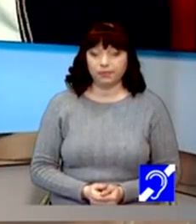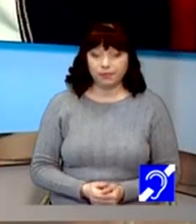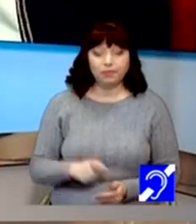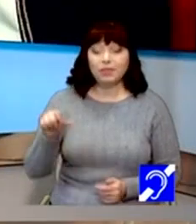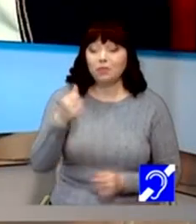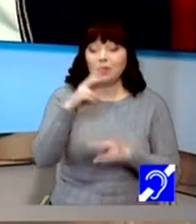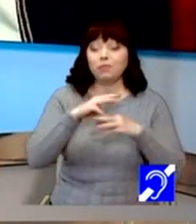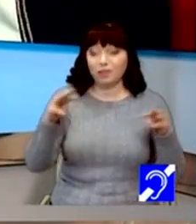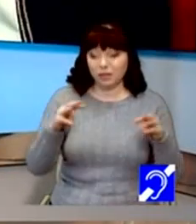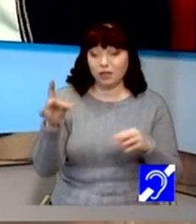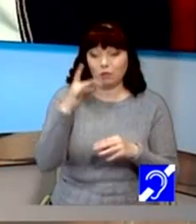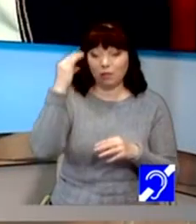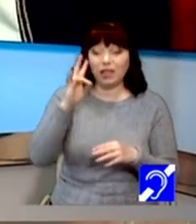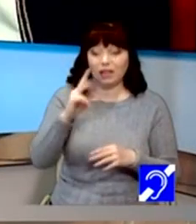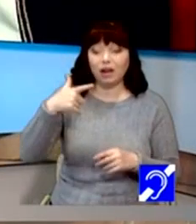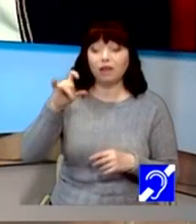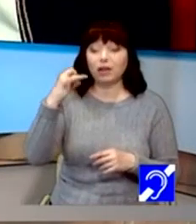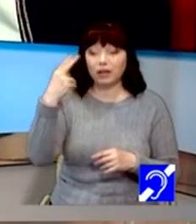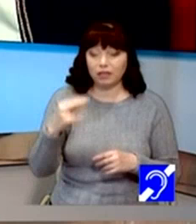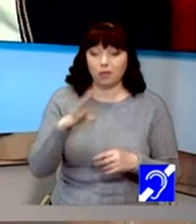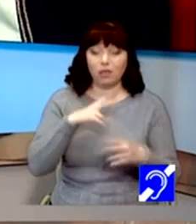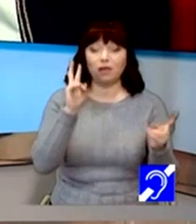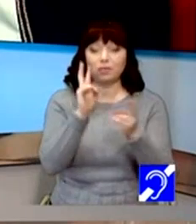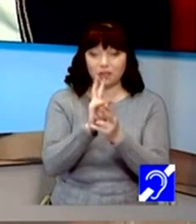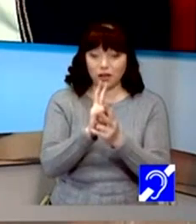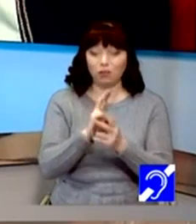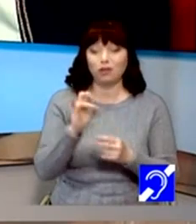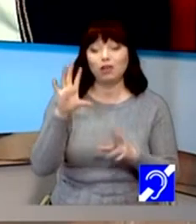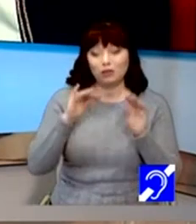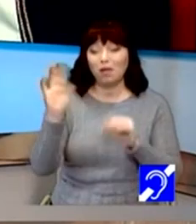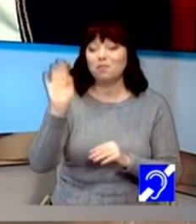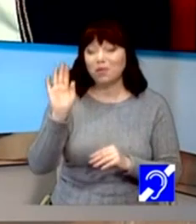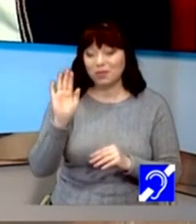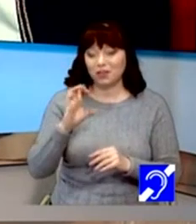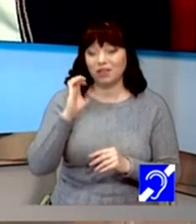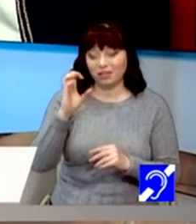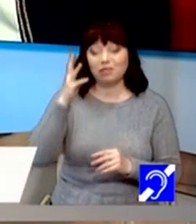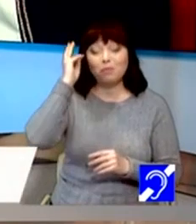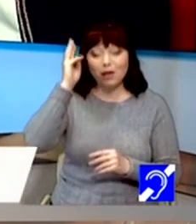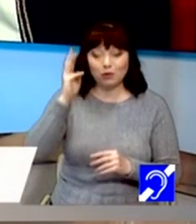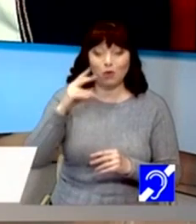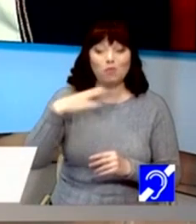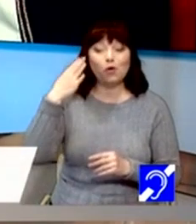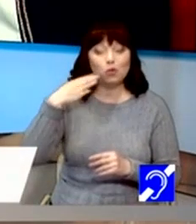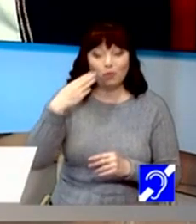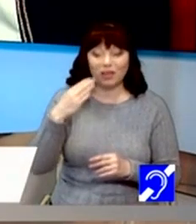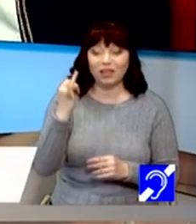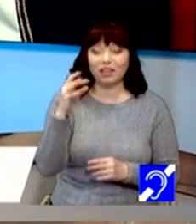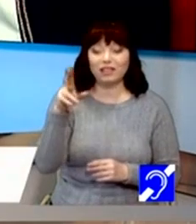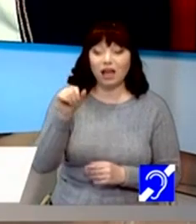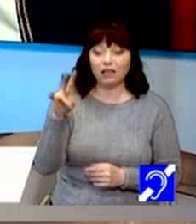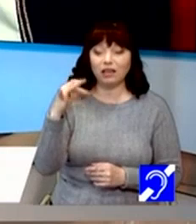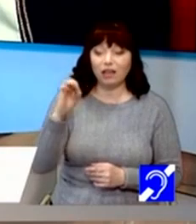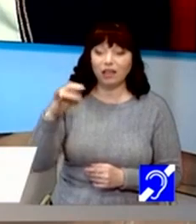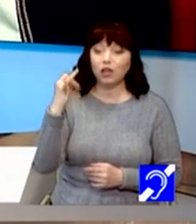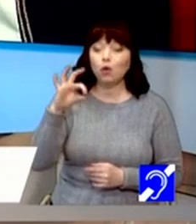premierul Republicii Moldova Natalia gavriliță avut o întrevedere de rămas bun cu ambasadorul României la Chișinău Daniel Ioniță șeful